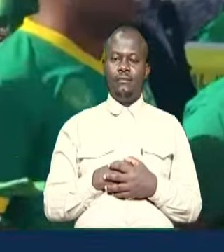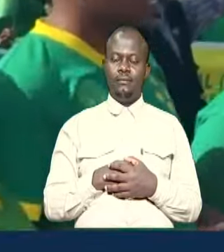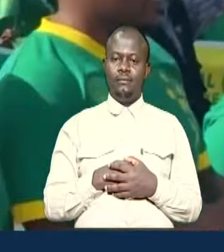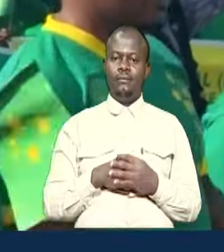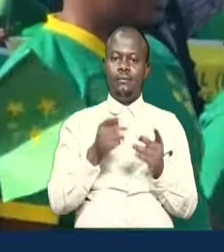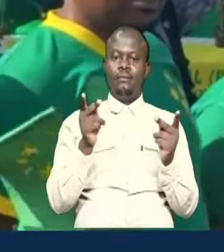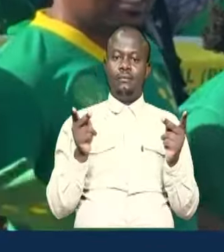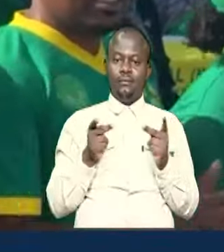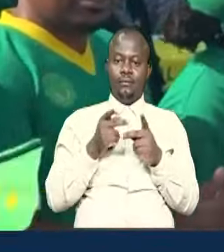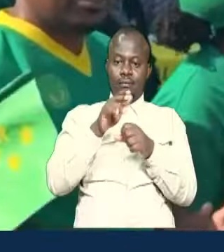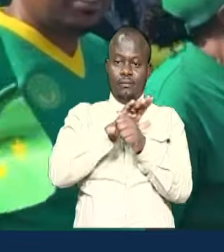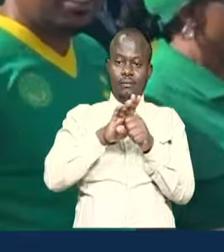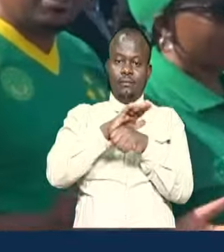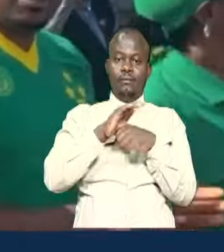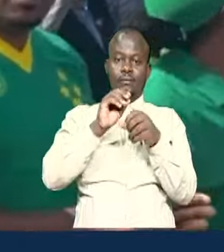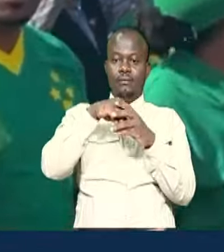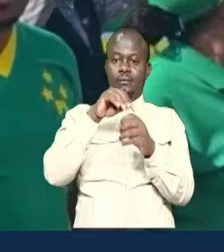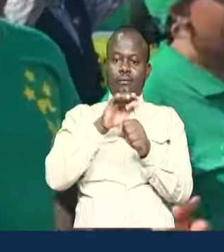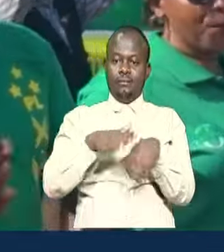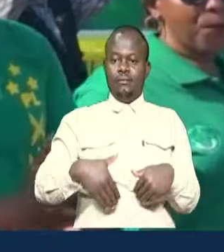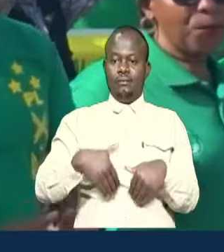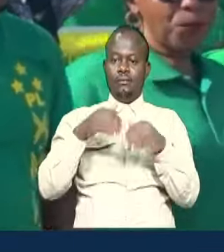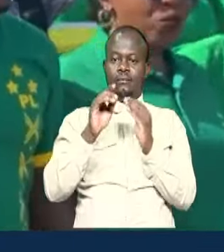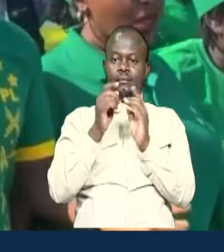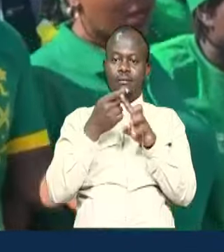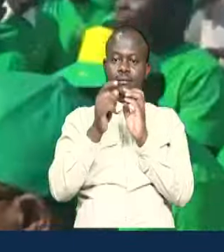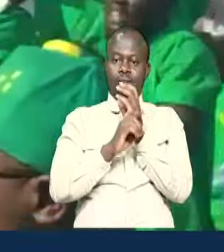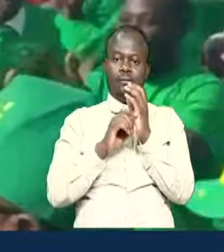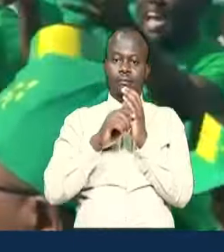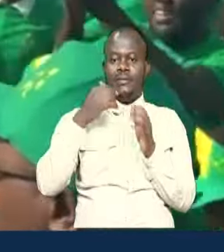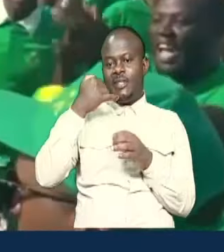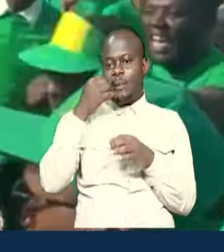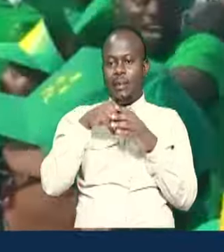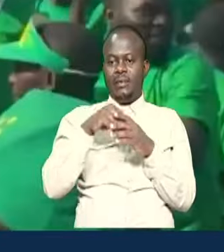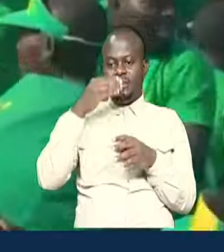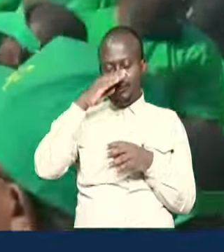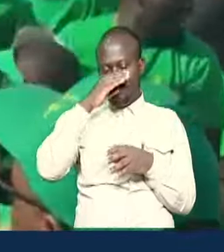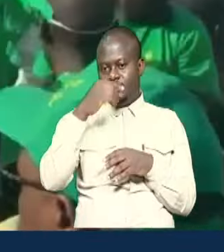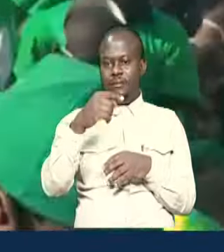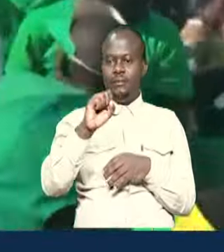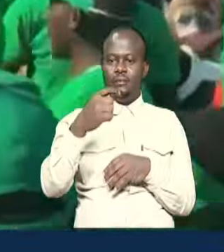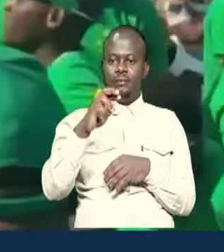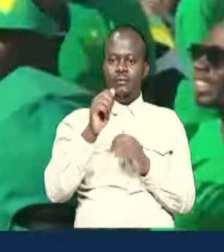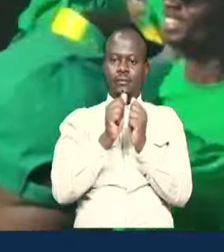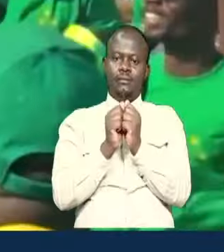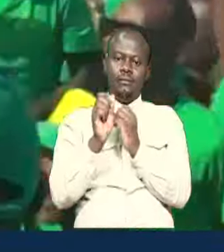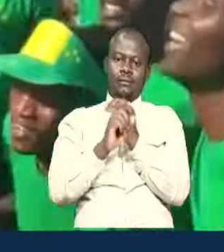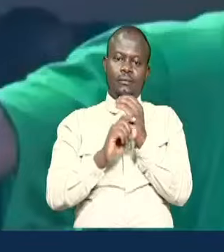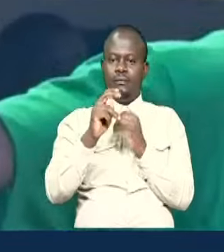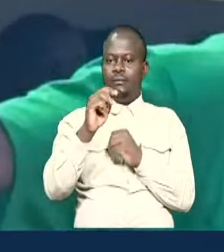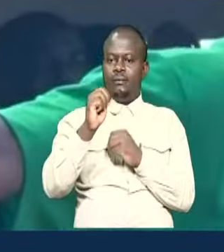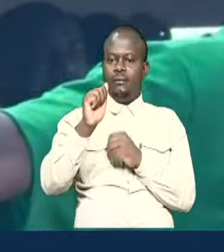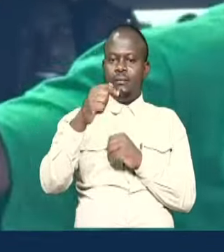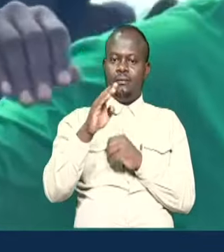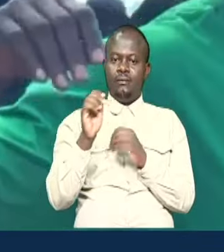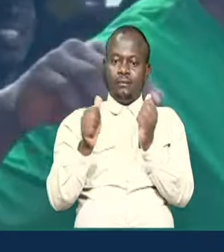Ikibuga cyari cyakubise cyuzuye habiganjemo urubyiruko rwaturutse mu turere twa Nyaruguru, Nyanza, Gisagara, Huye n'akarere ka Nyamagabe. Vice